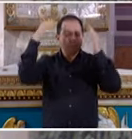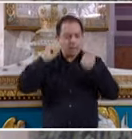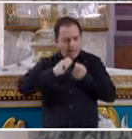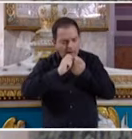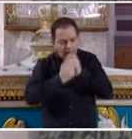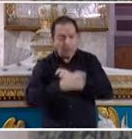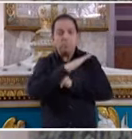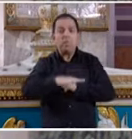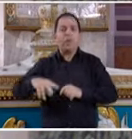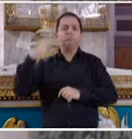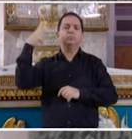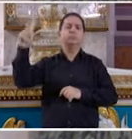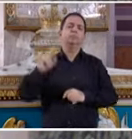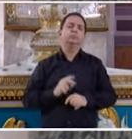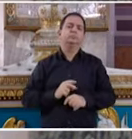γενέστε.